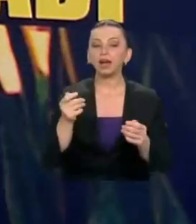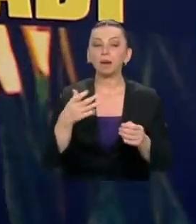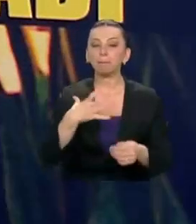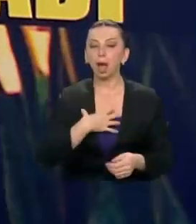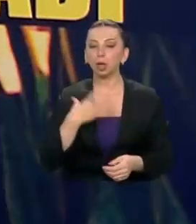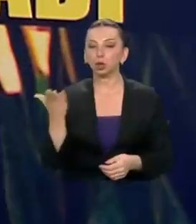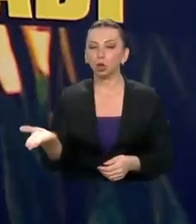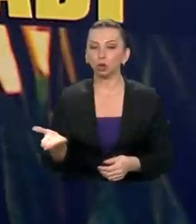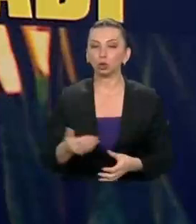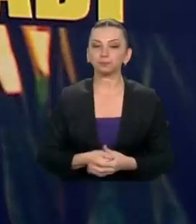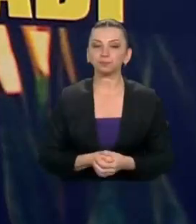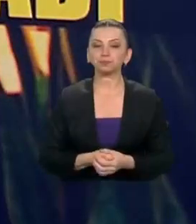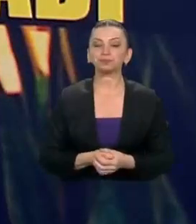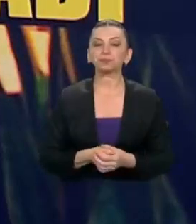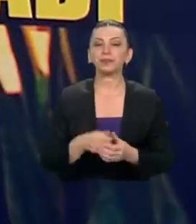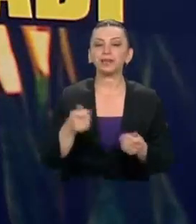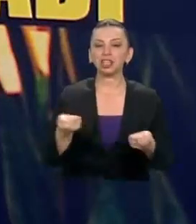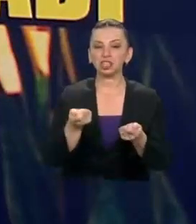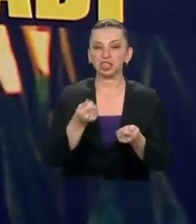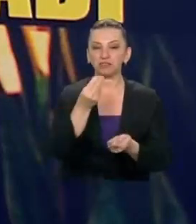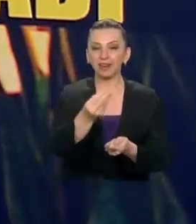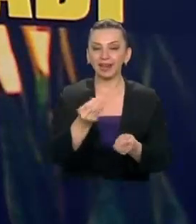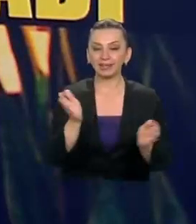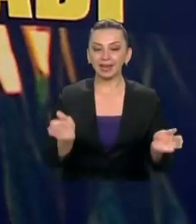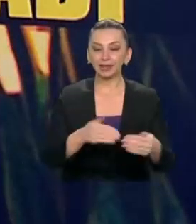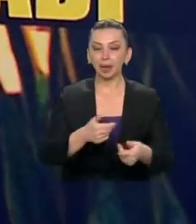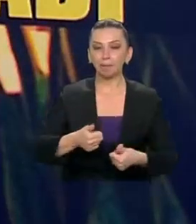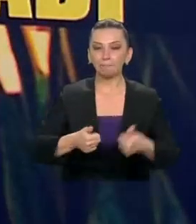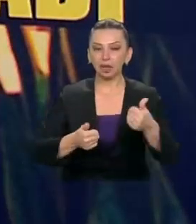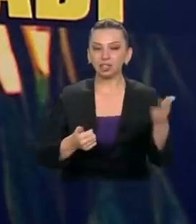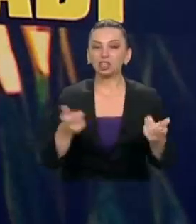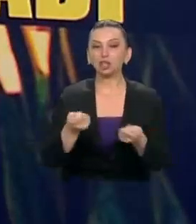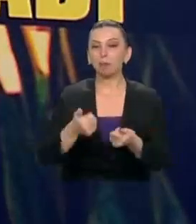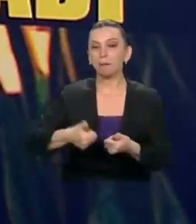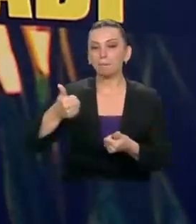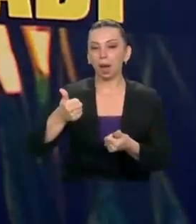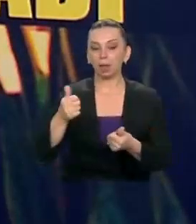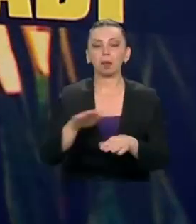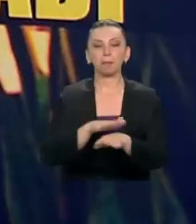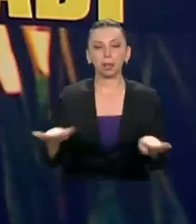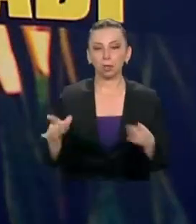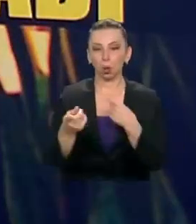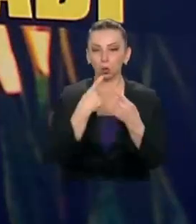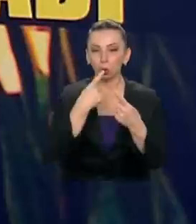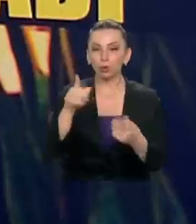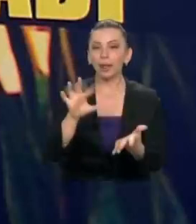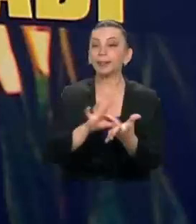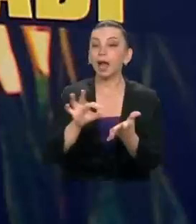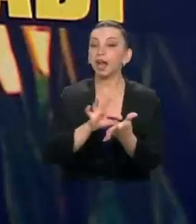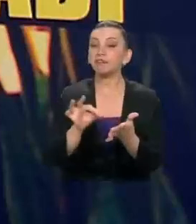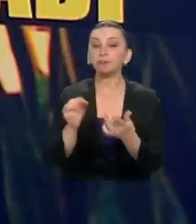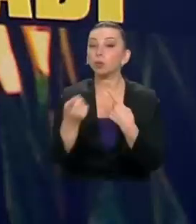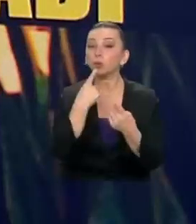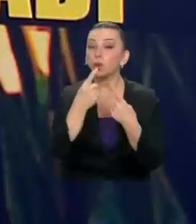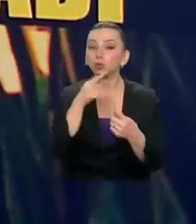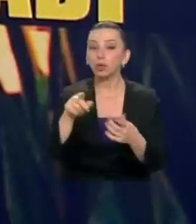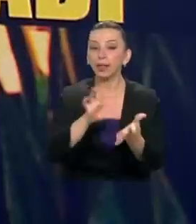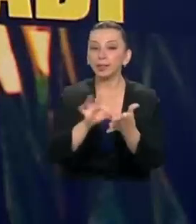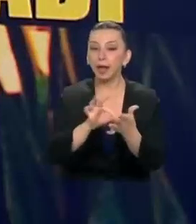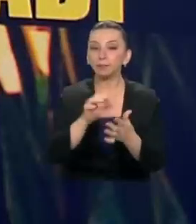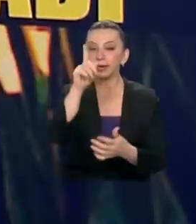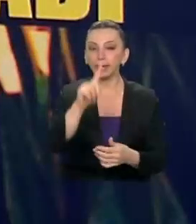ve işveren sendikası başkanları Çalışma Bakanı'yla bir araya geldi. Takvimi belirledi. Bu takvime göre